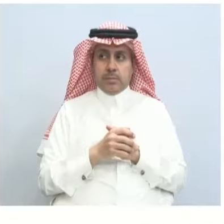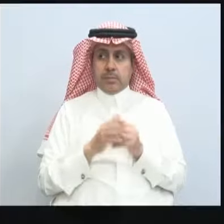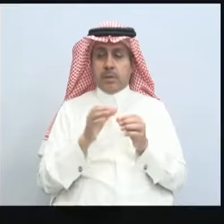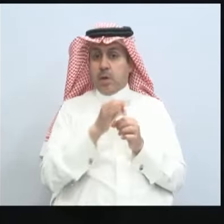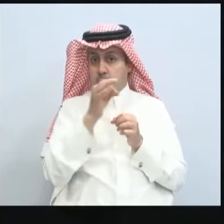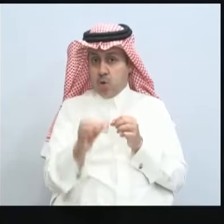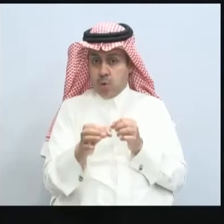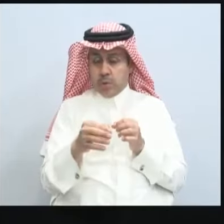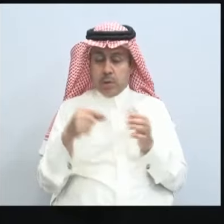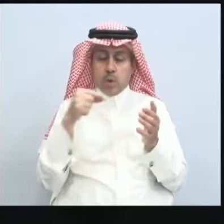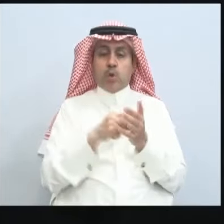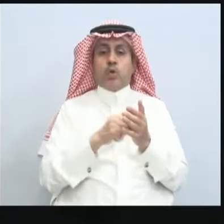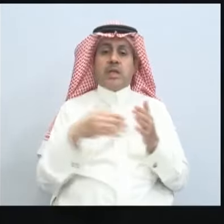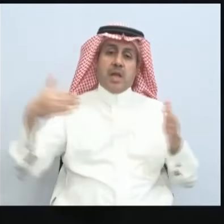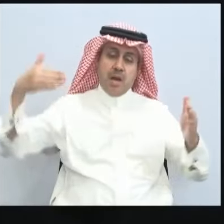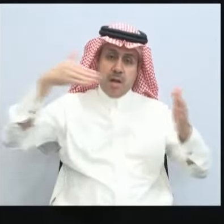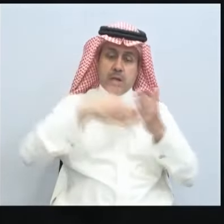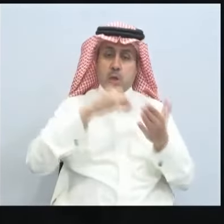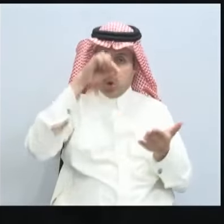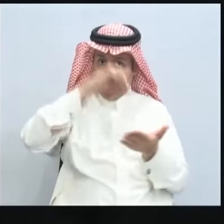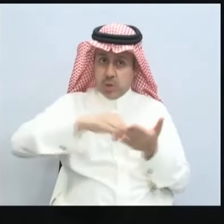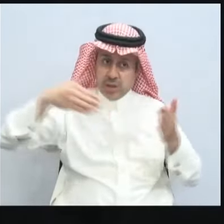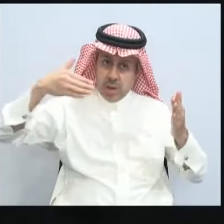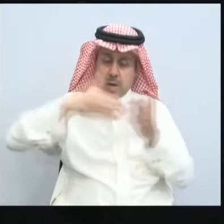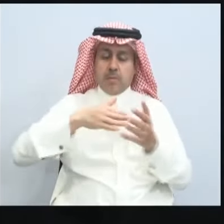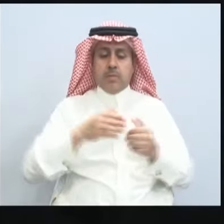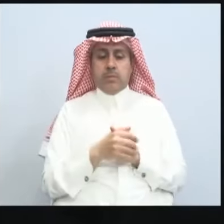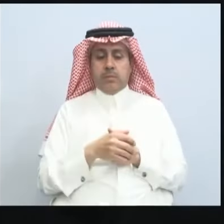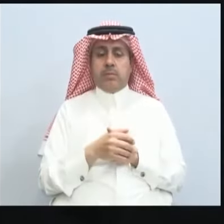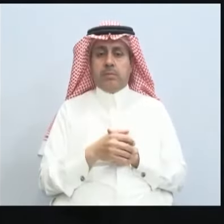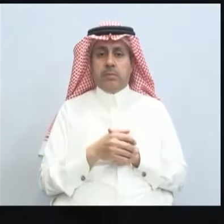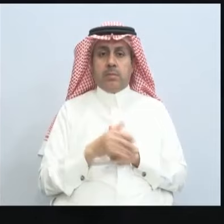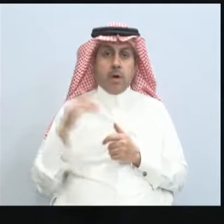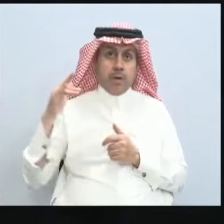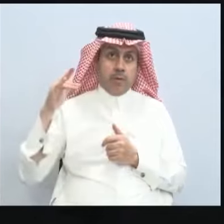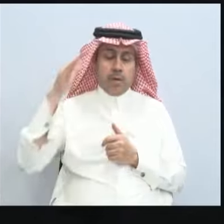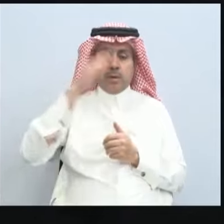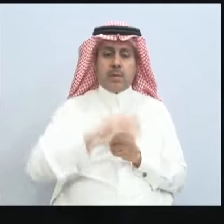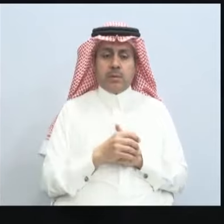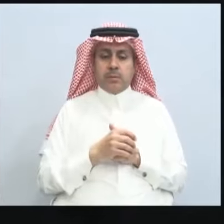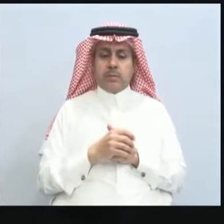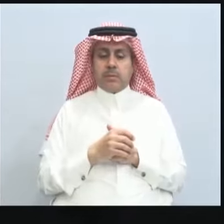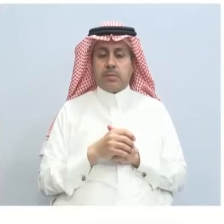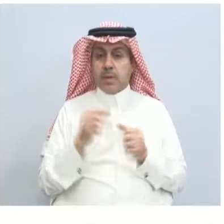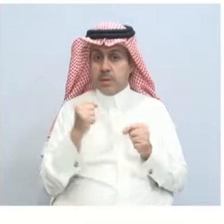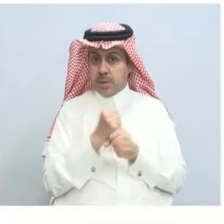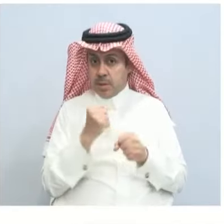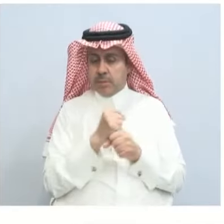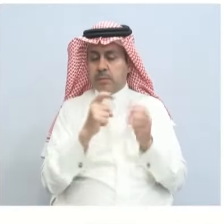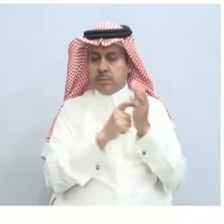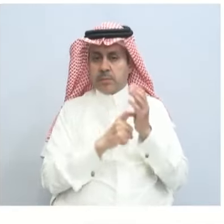النهايه اللي موجوده وهذه نقطه النهايه فكيف احسب ان المسافه في الفضاء ثلاثي الابعاد نستخدم قانون